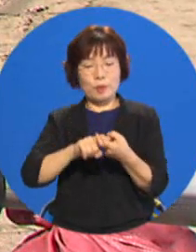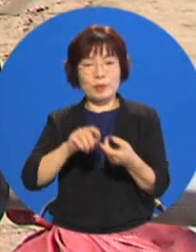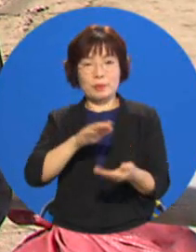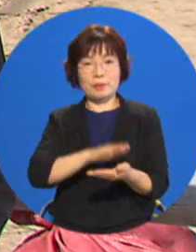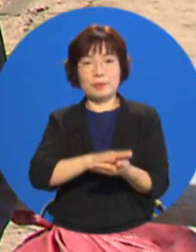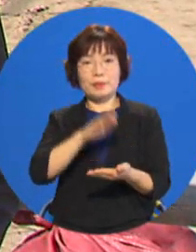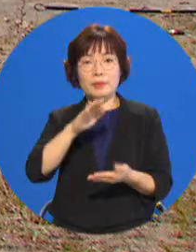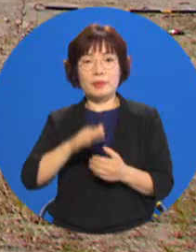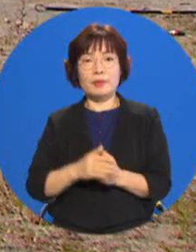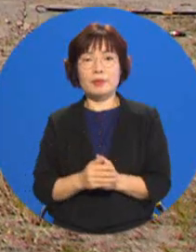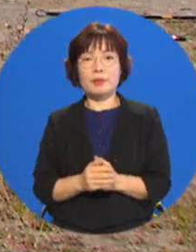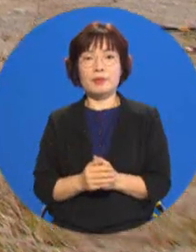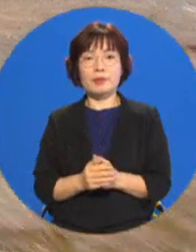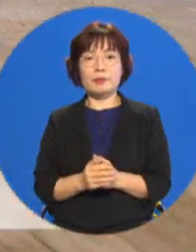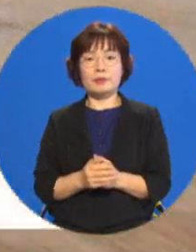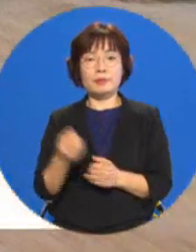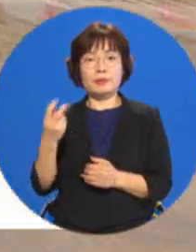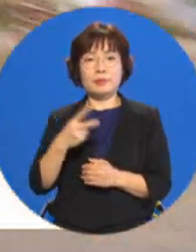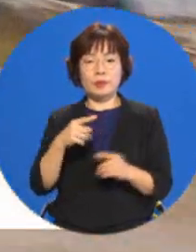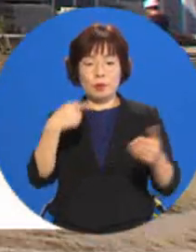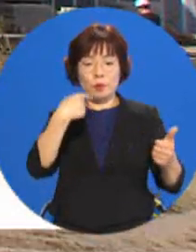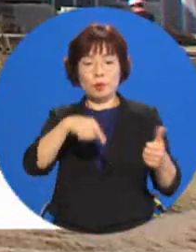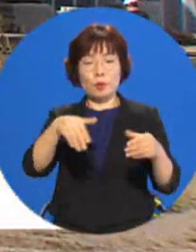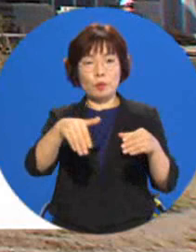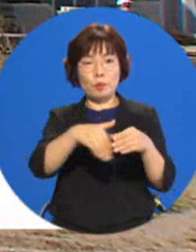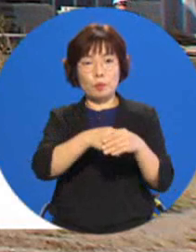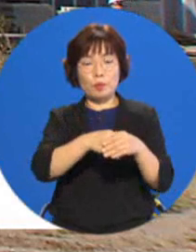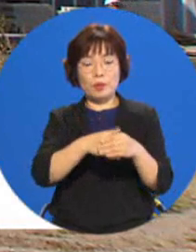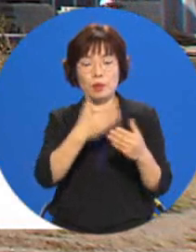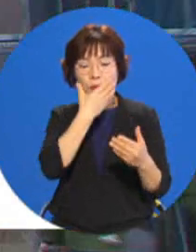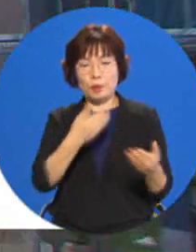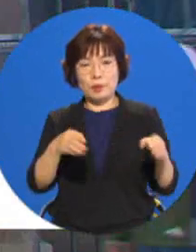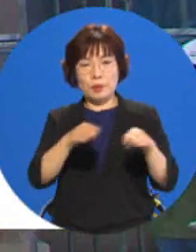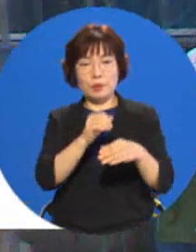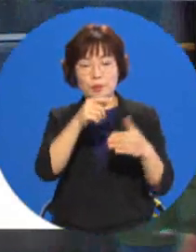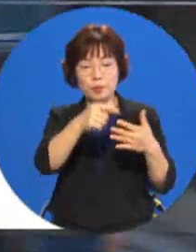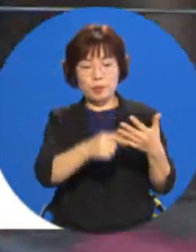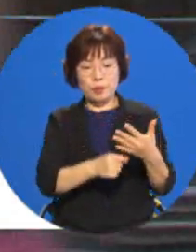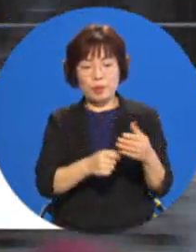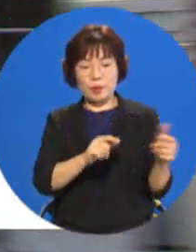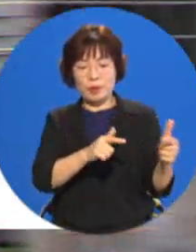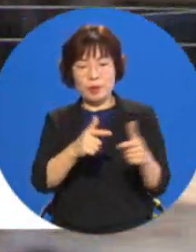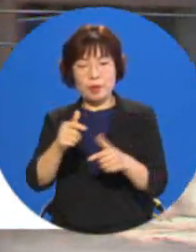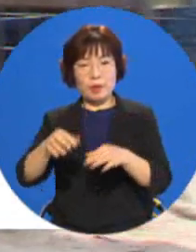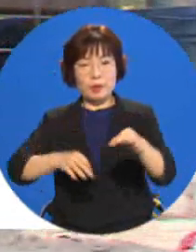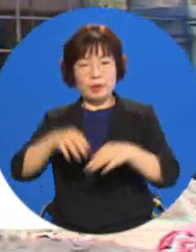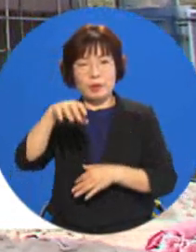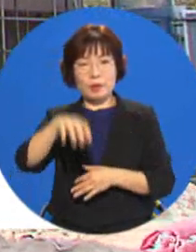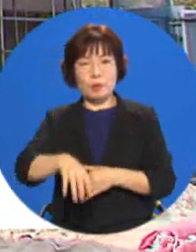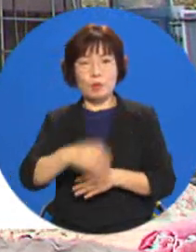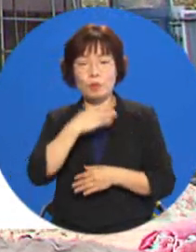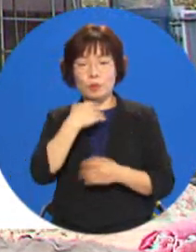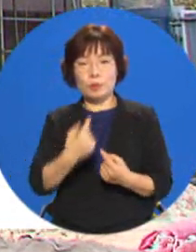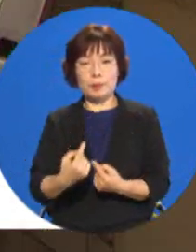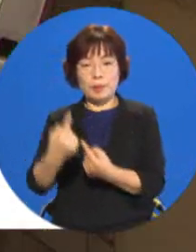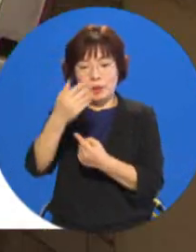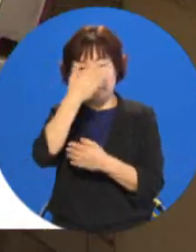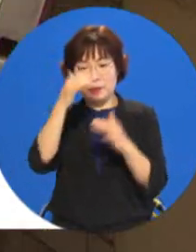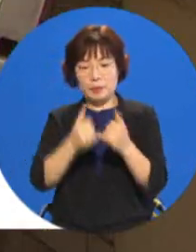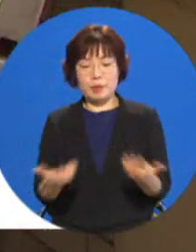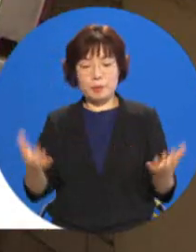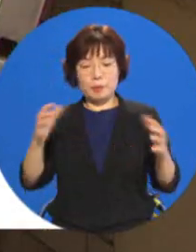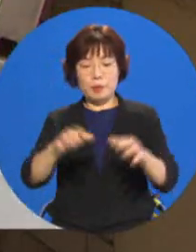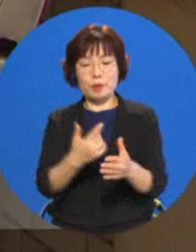있습니다. 또 교육 복지 프로그램 마련과 이색 장터 구축 등 인구 고령화 대응과 청년 인구